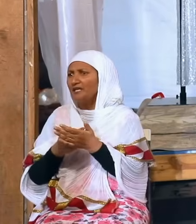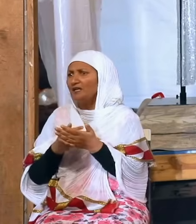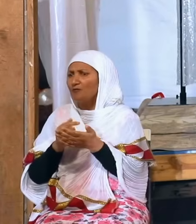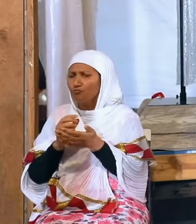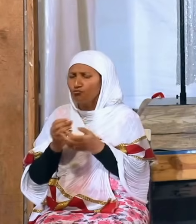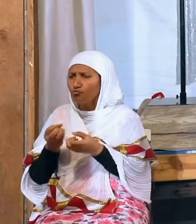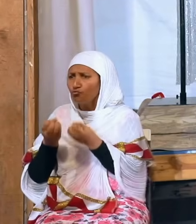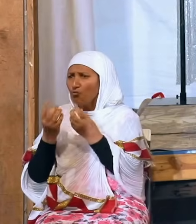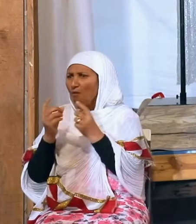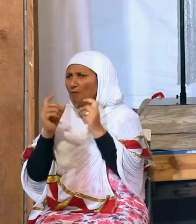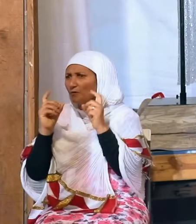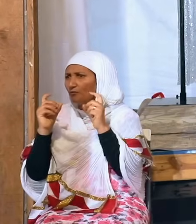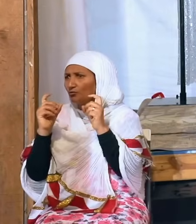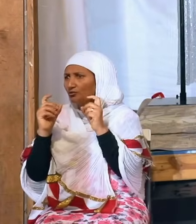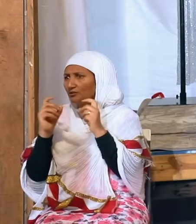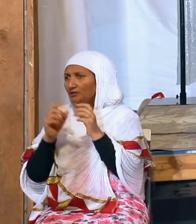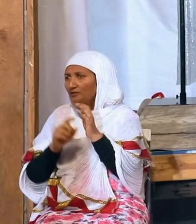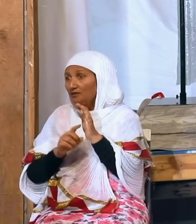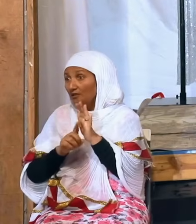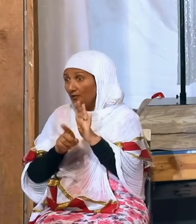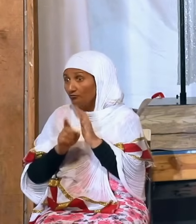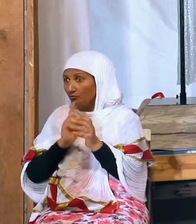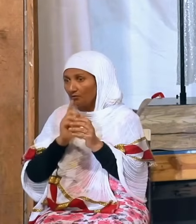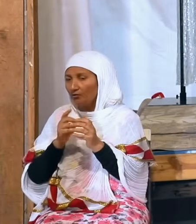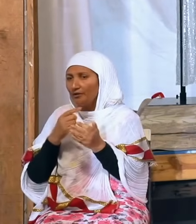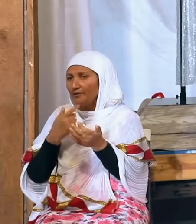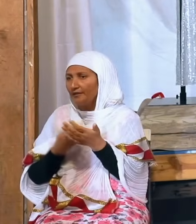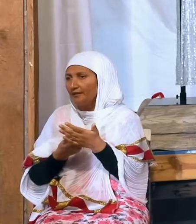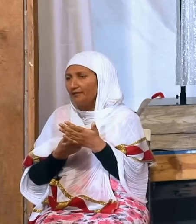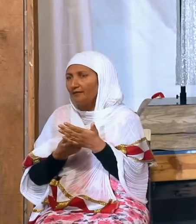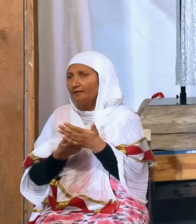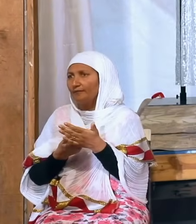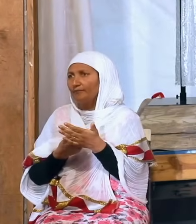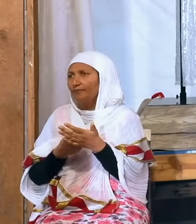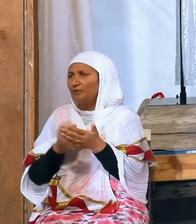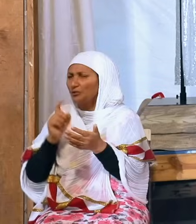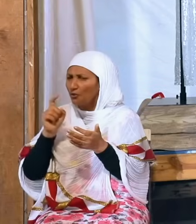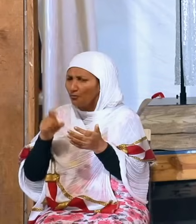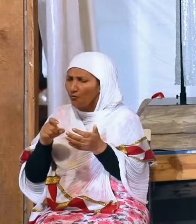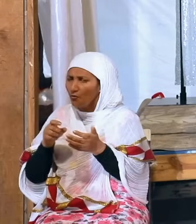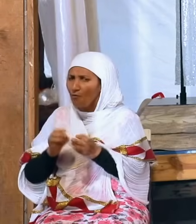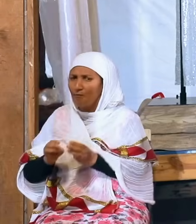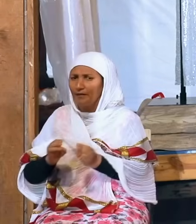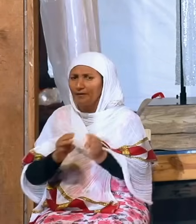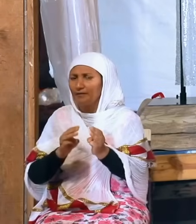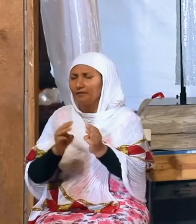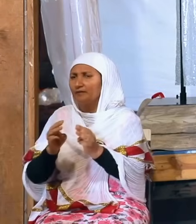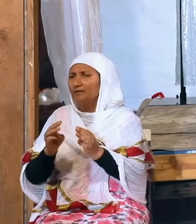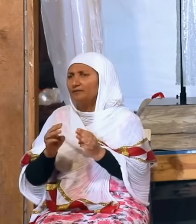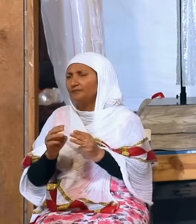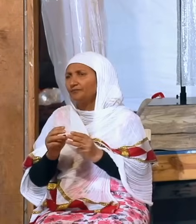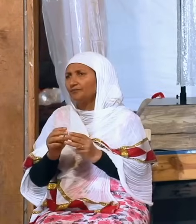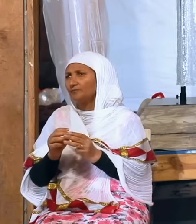ምርምሮች ያጋለጡት እውነታ ነው ስለዚህ ይሄንን በተገቢው መንገድ በማይረብሽ